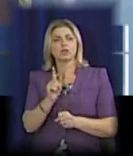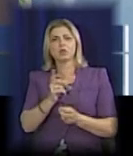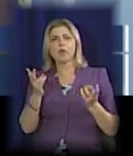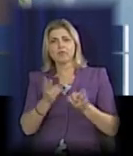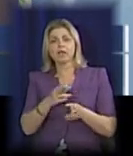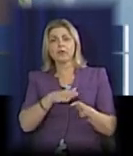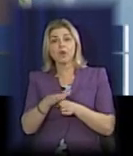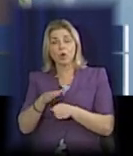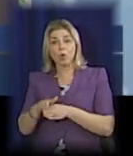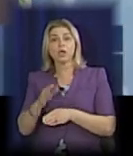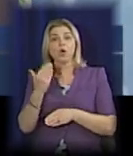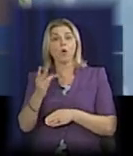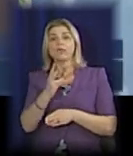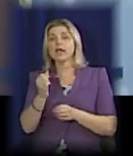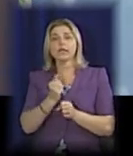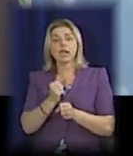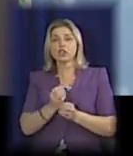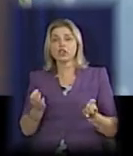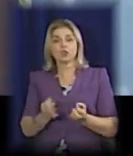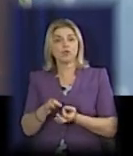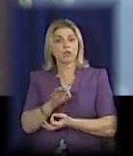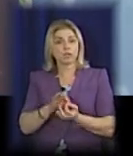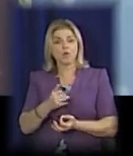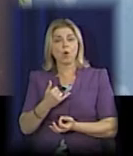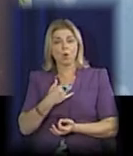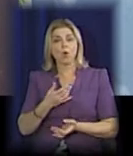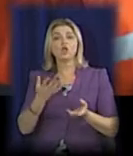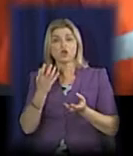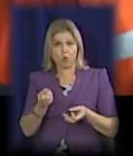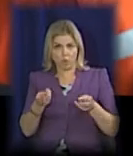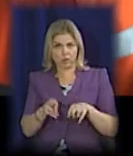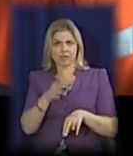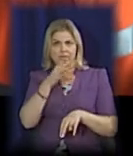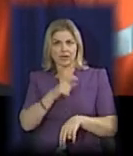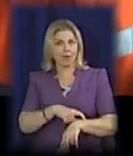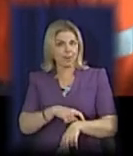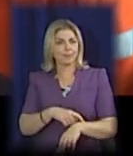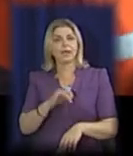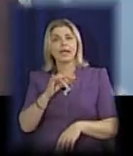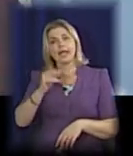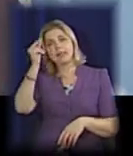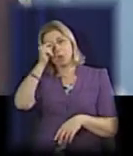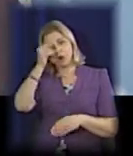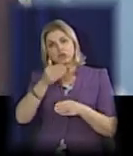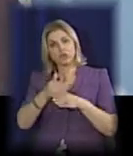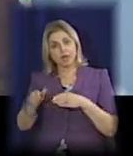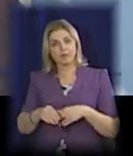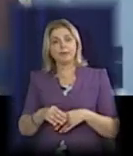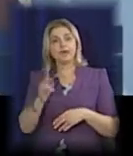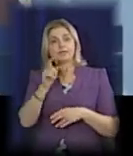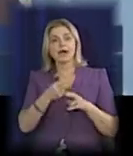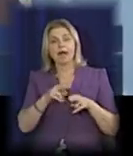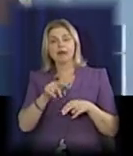треба виконувати, і він не робить нічого зайвого, у нас ще залишається час. Та теоретична частина. Дали час,